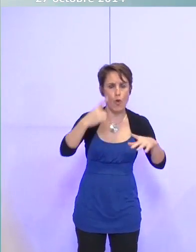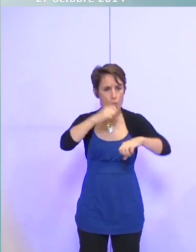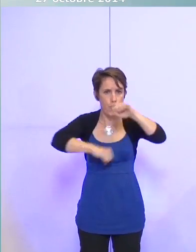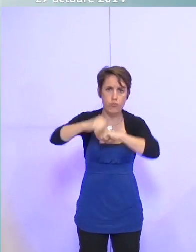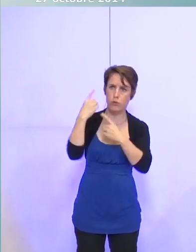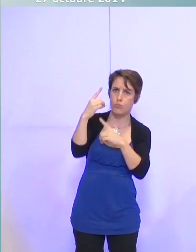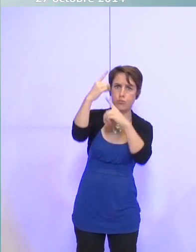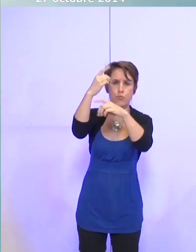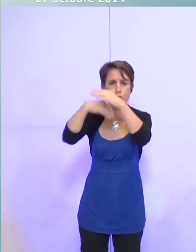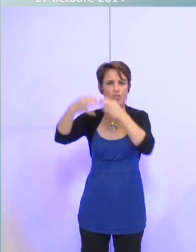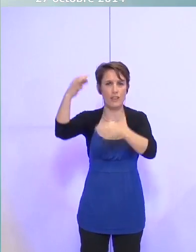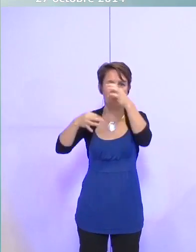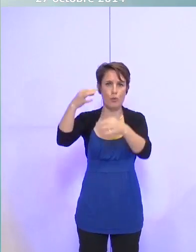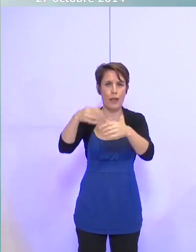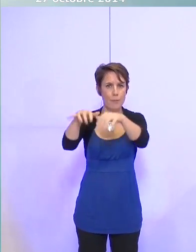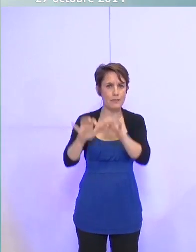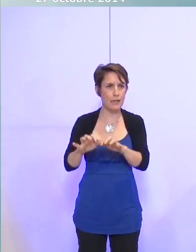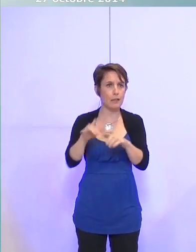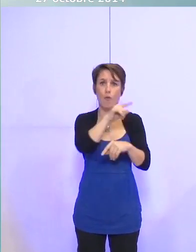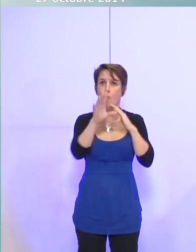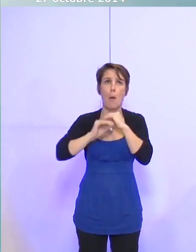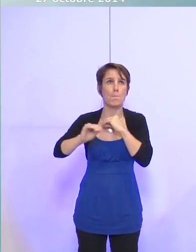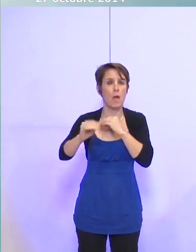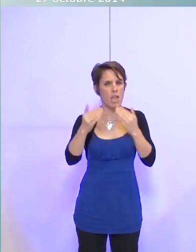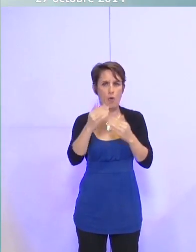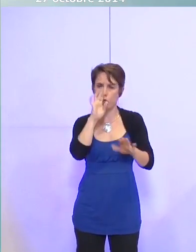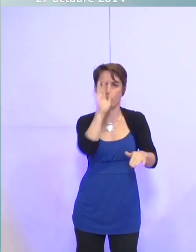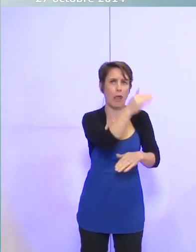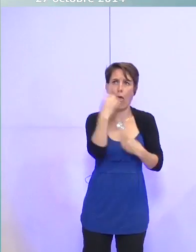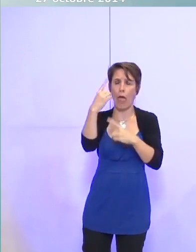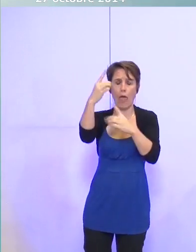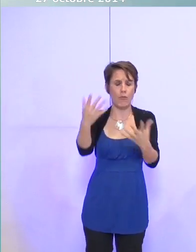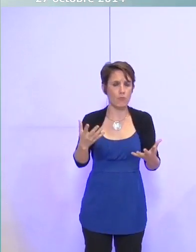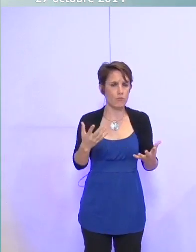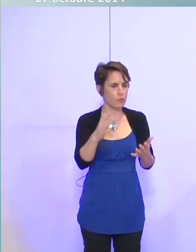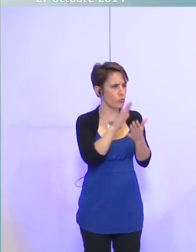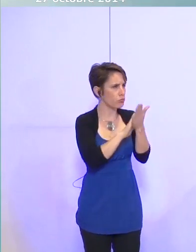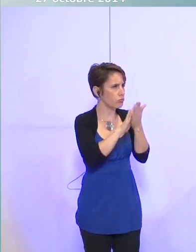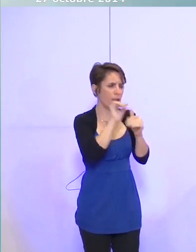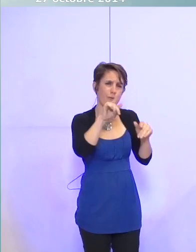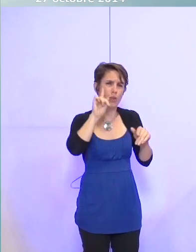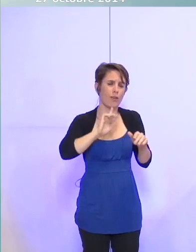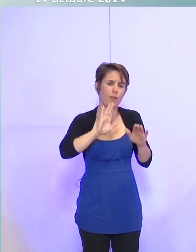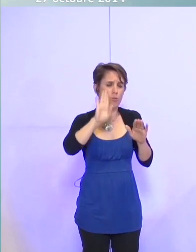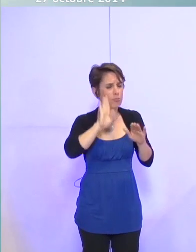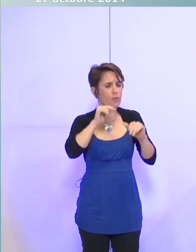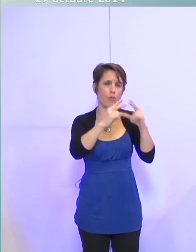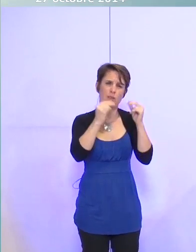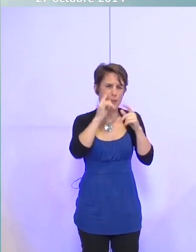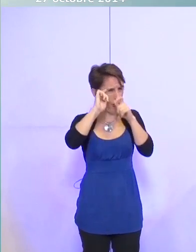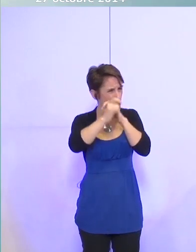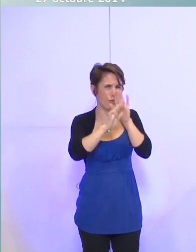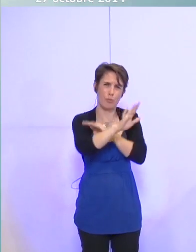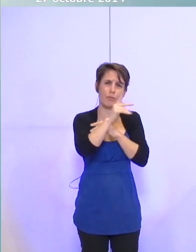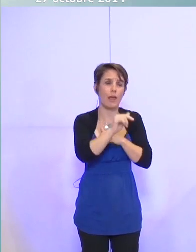tribunal administratif. Vous ne l'avez pas fait et aujourd'hui, vous sortez ça du chapeau. Donc, il faudrait que vous nous expliquiez un petit peu la logique qu'il y a derrière tout ça. C'est pour ça que dans le journal,